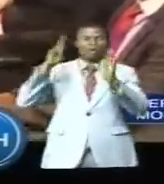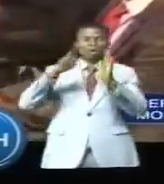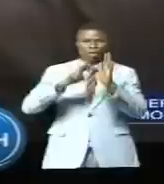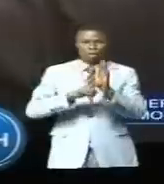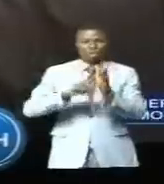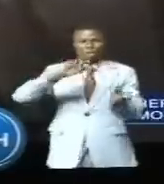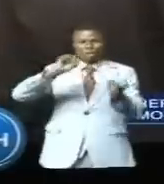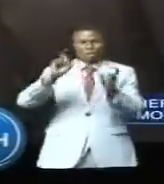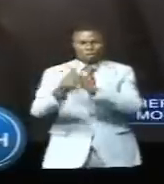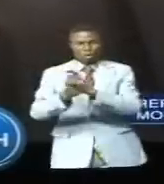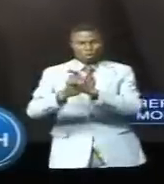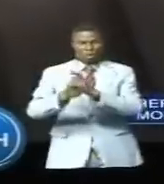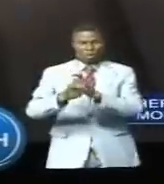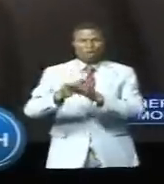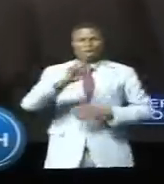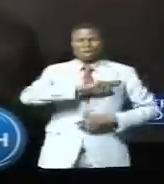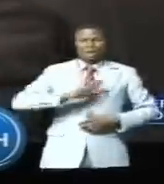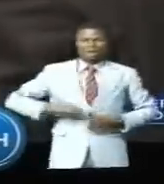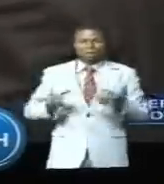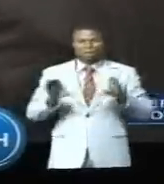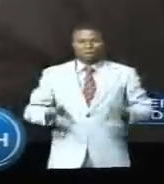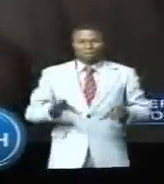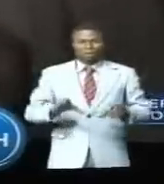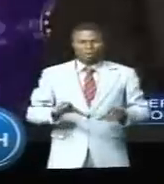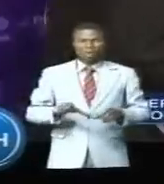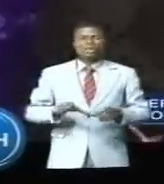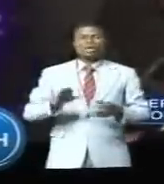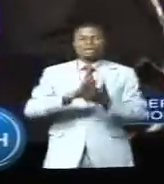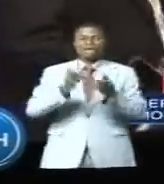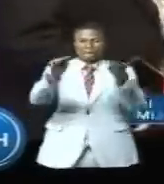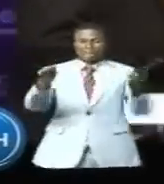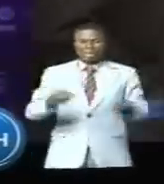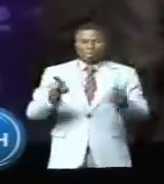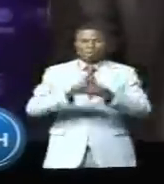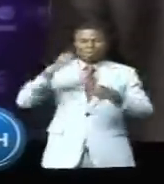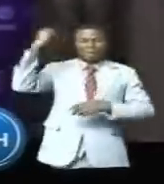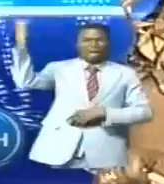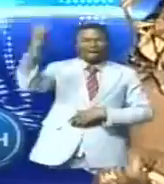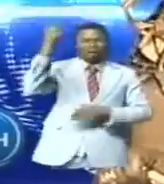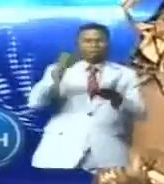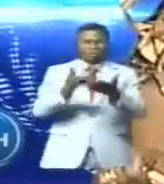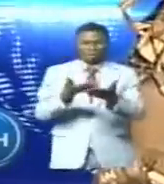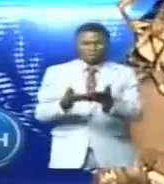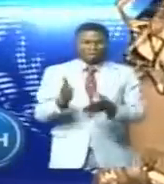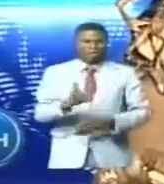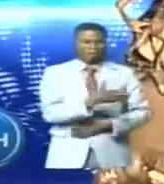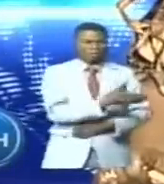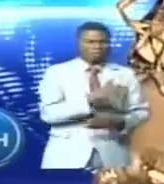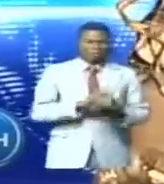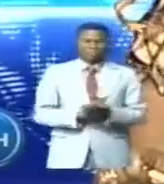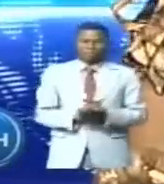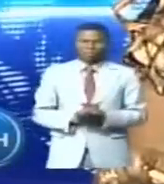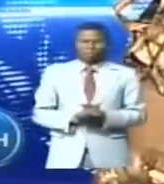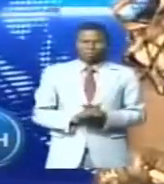de changer l'image de la RDC en la plaçant vers une nouvelle identité. Comment réduire la